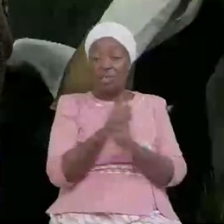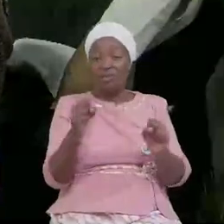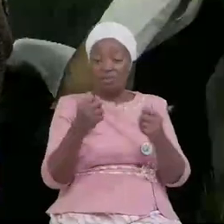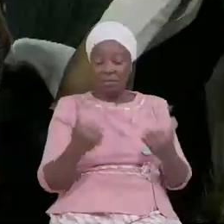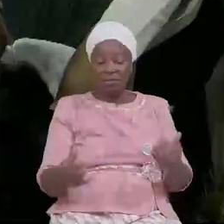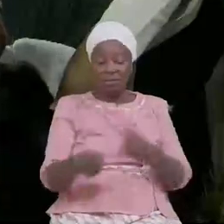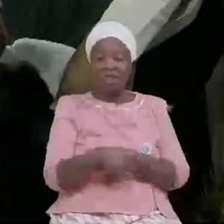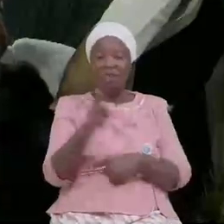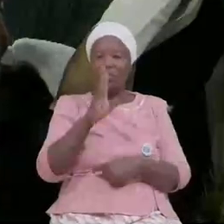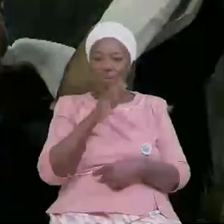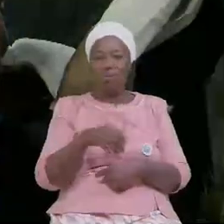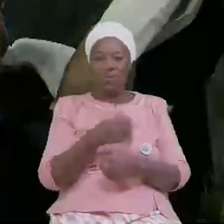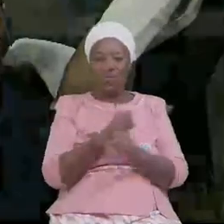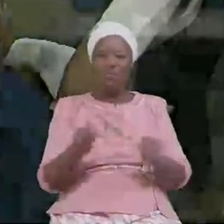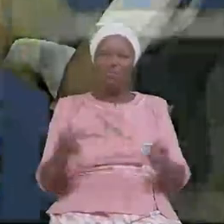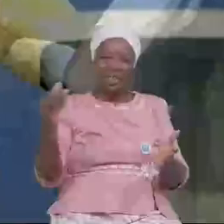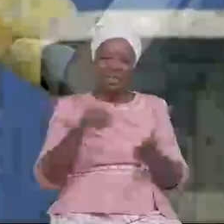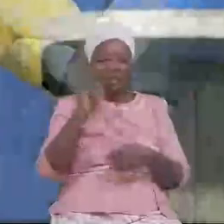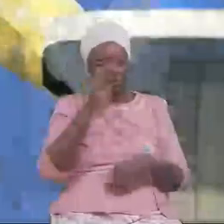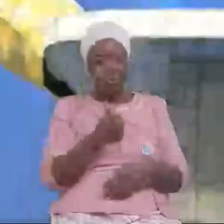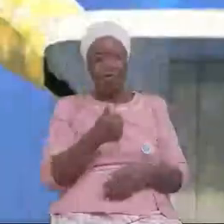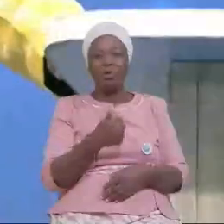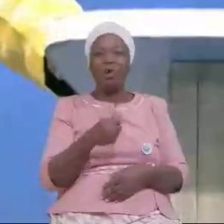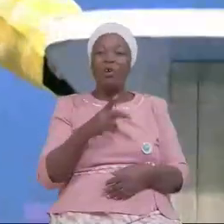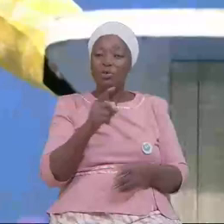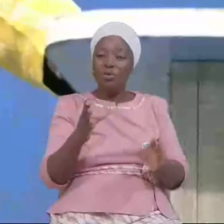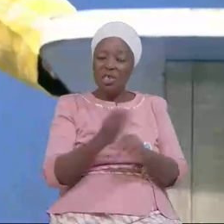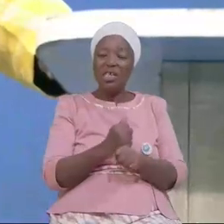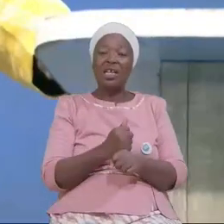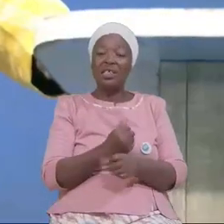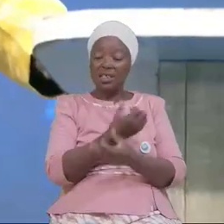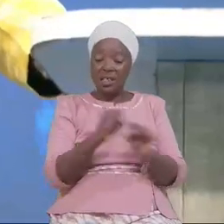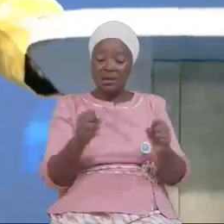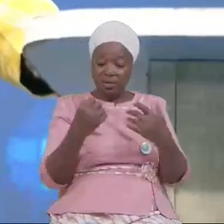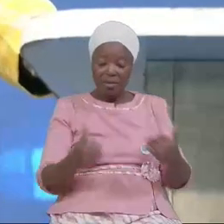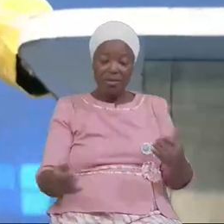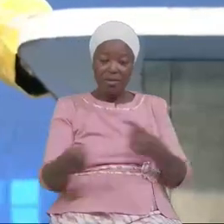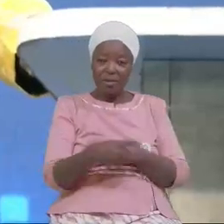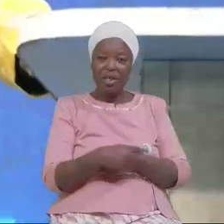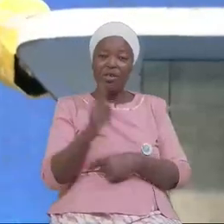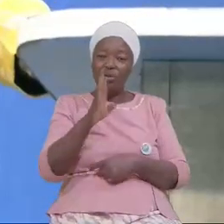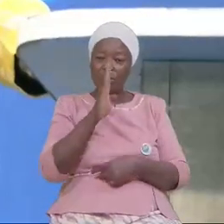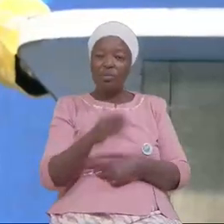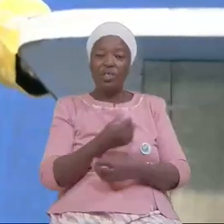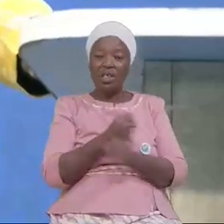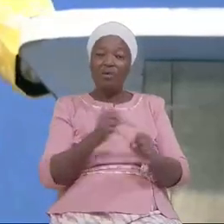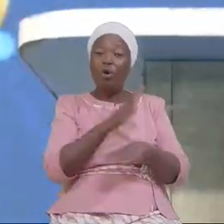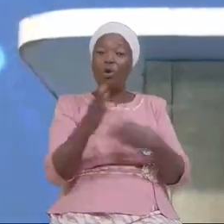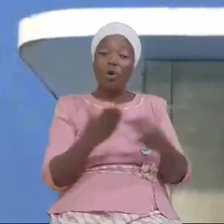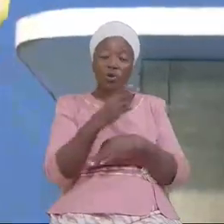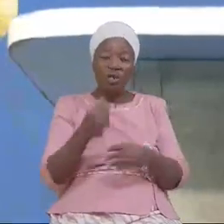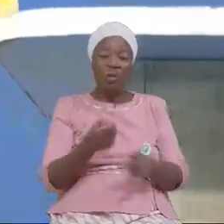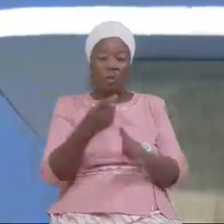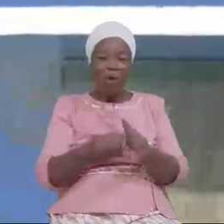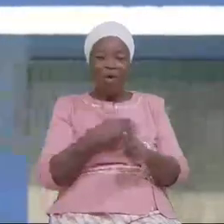toujours sauvés demain. Vous serez sauvés aujourd'hui et vous resterez sauvés de par